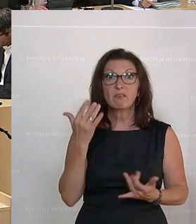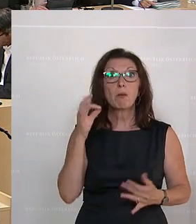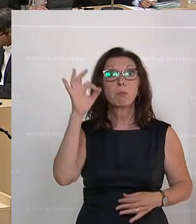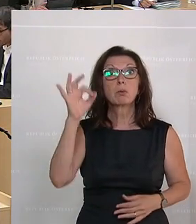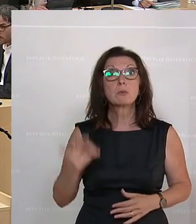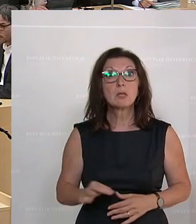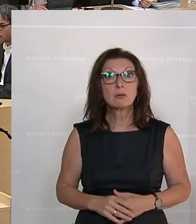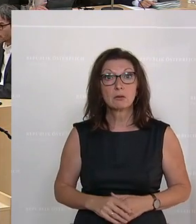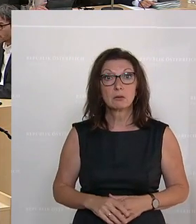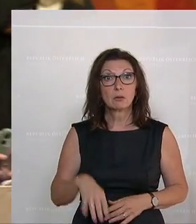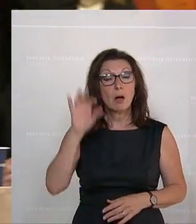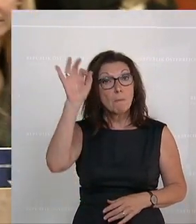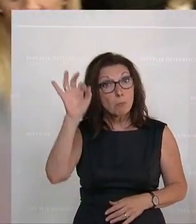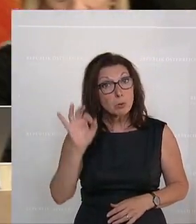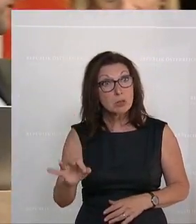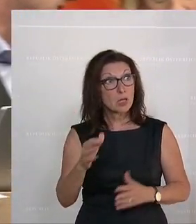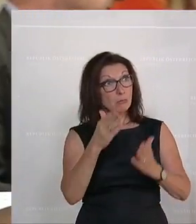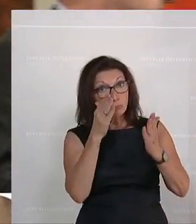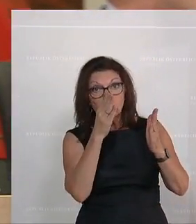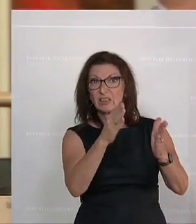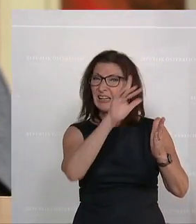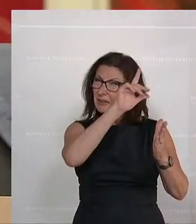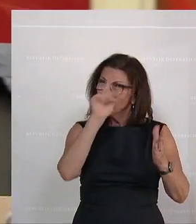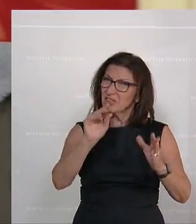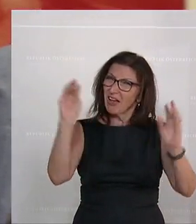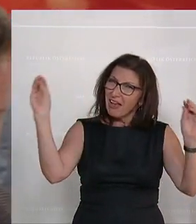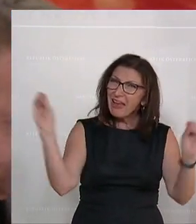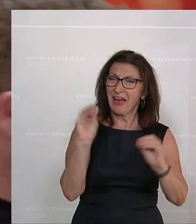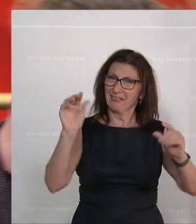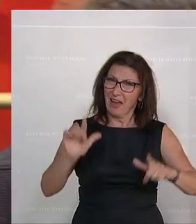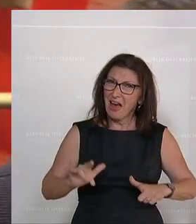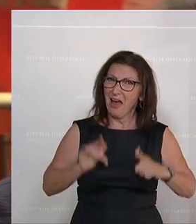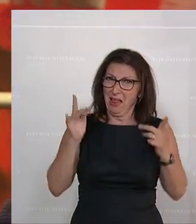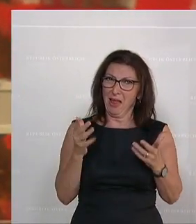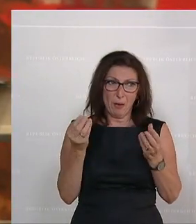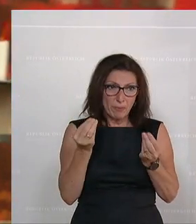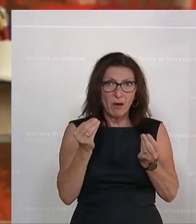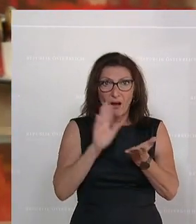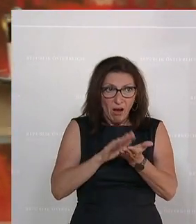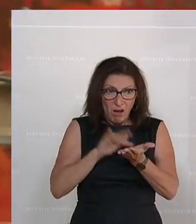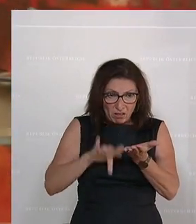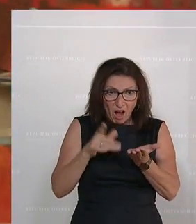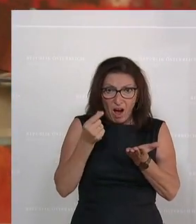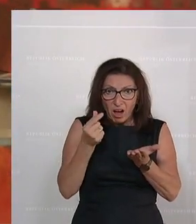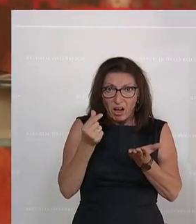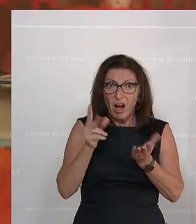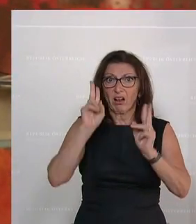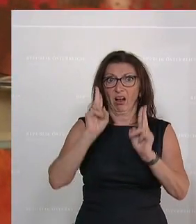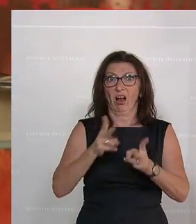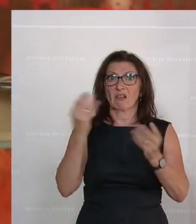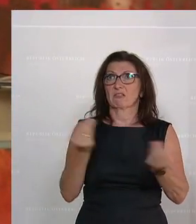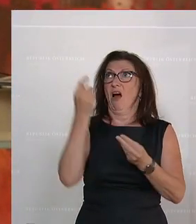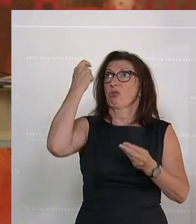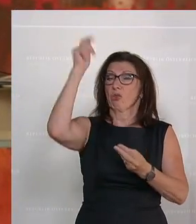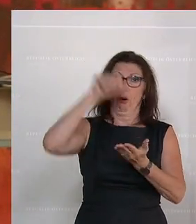wo die menschen wirklich sehen dass sie der teuerung paroli bieten können und einen